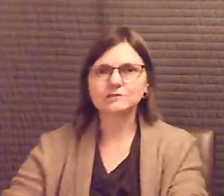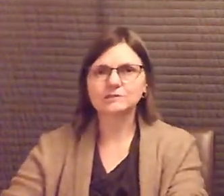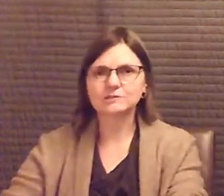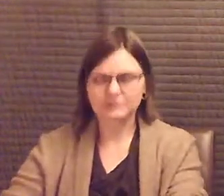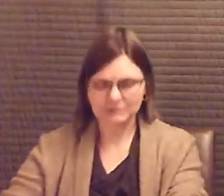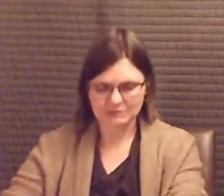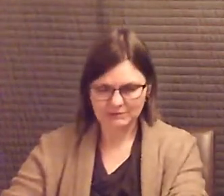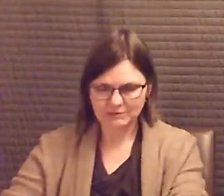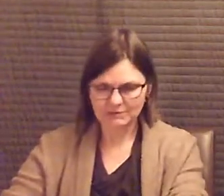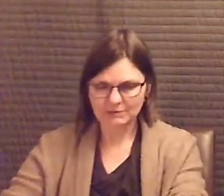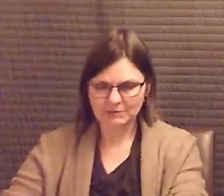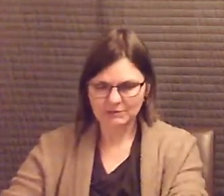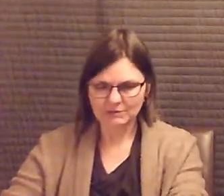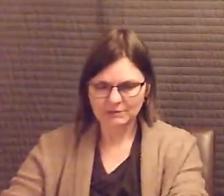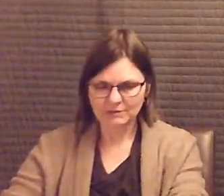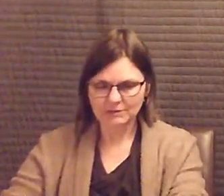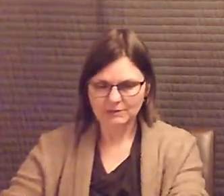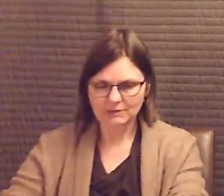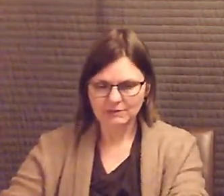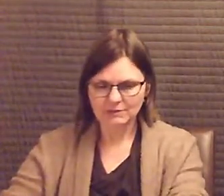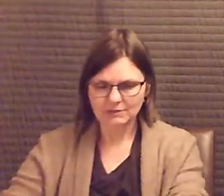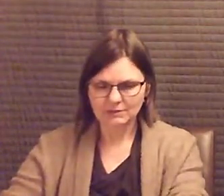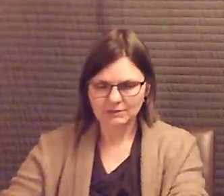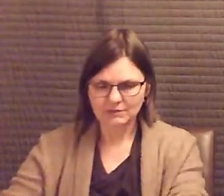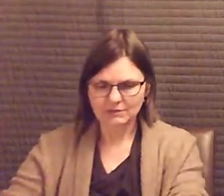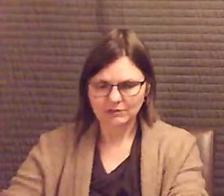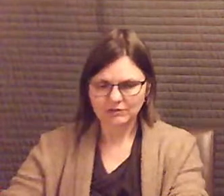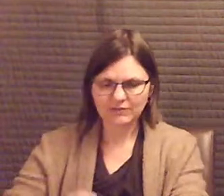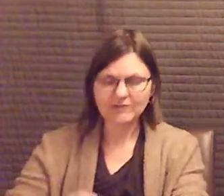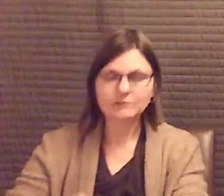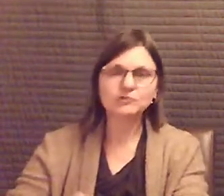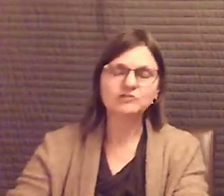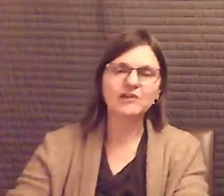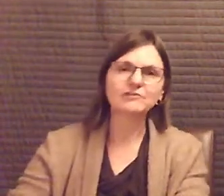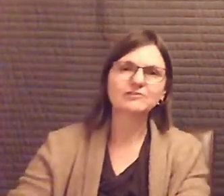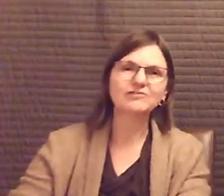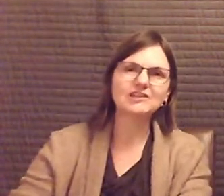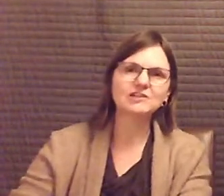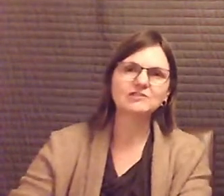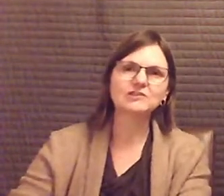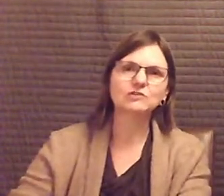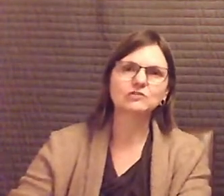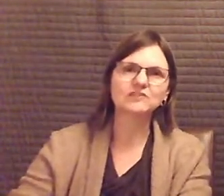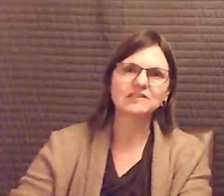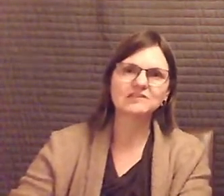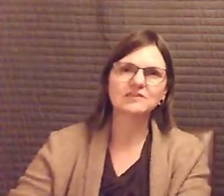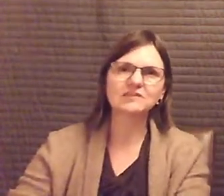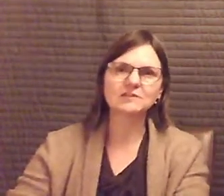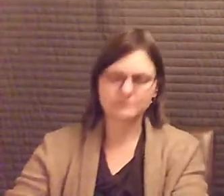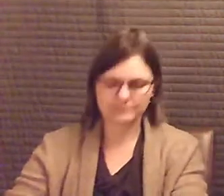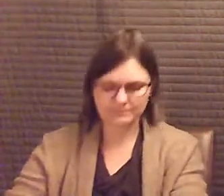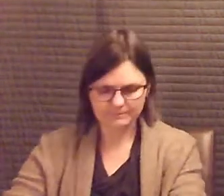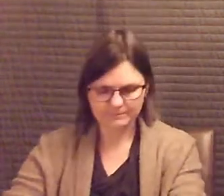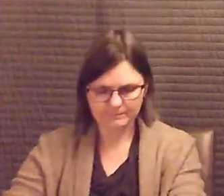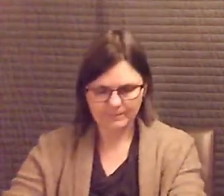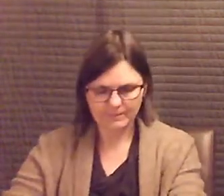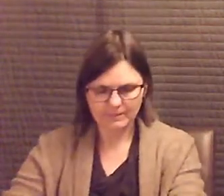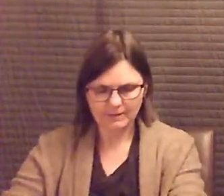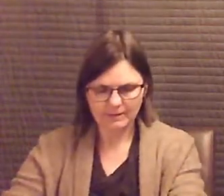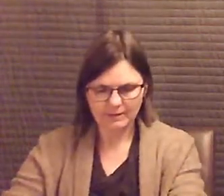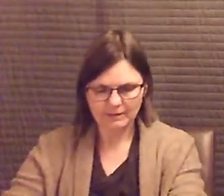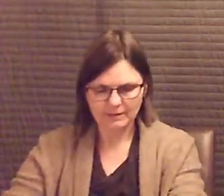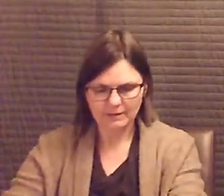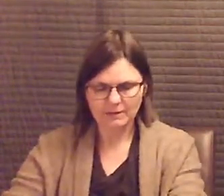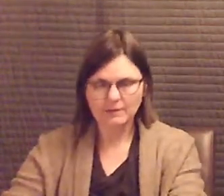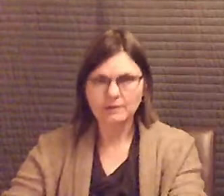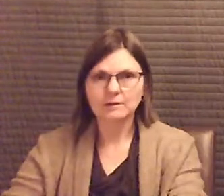gaslekken dimmer die to the voor doet doe het eens weten hoe het is 2 is 24 tot 26 er voldoende want